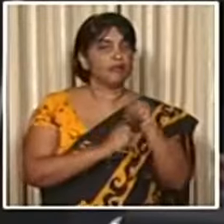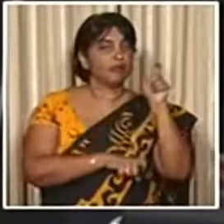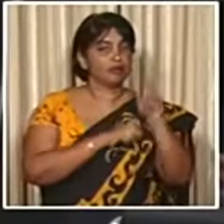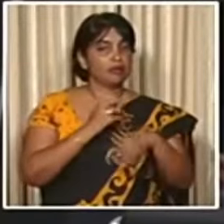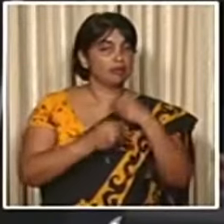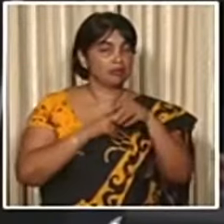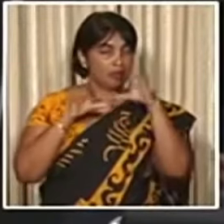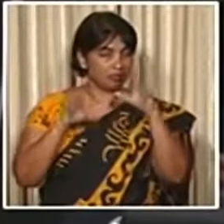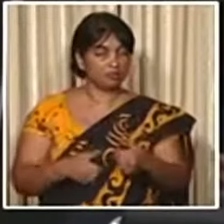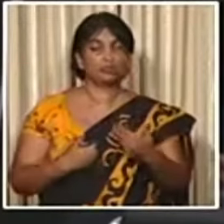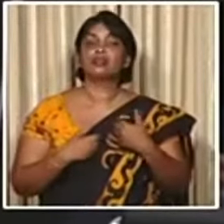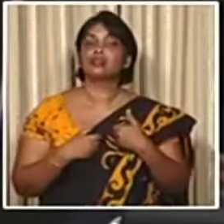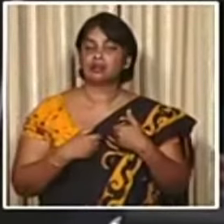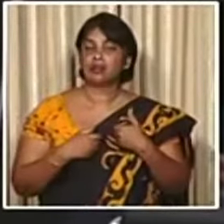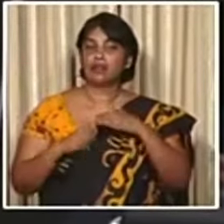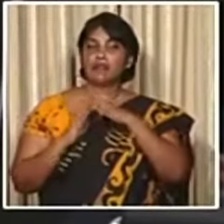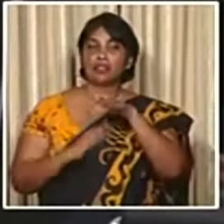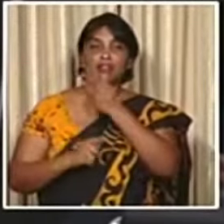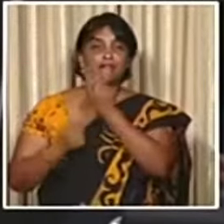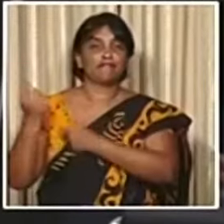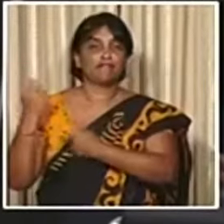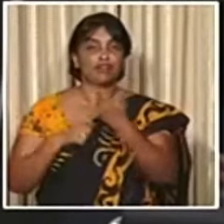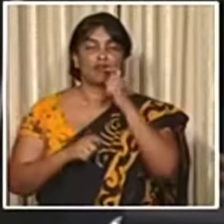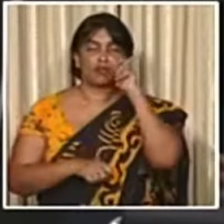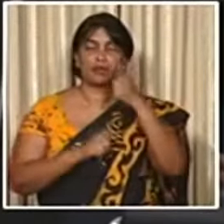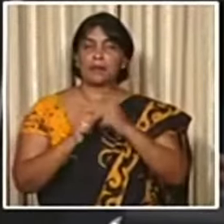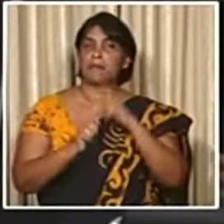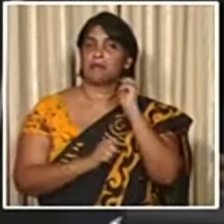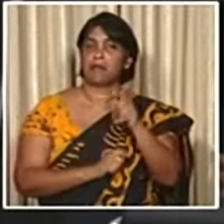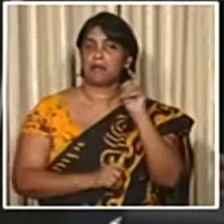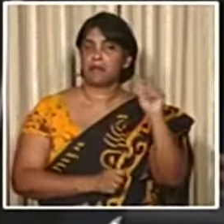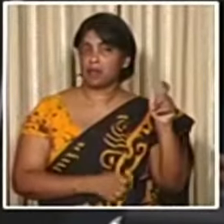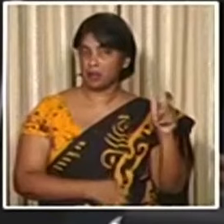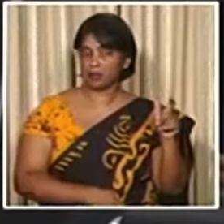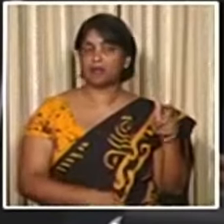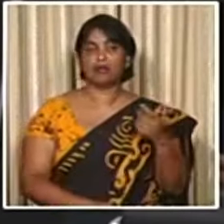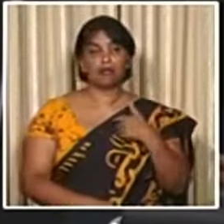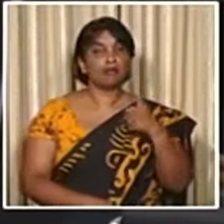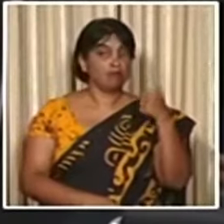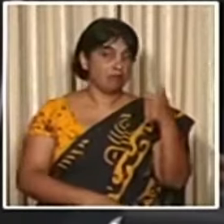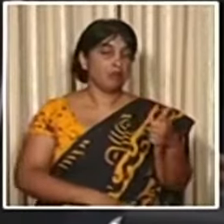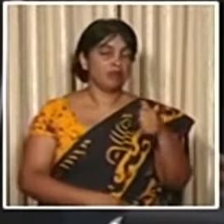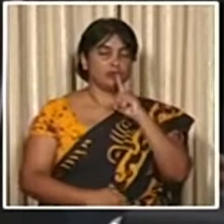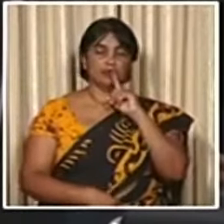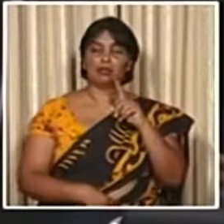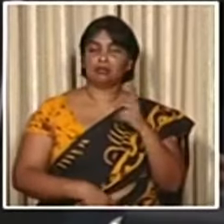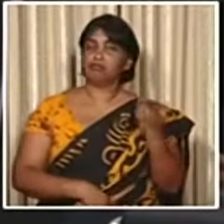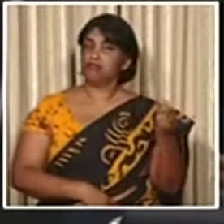ඉන්න ව්‍යවසායකයෝ තමන්ගේ දේපල විකුණ පහුගිය කාලේ පඩි ගෙව්වා. අපි ඒක අගය කරන්න ඕන.